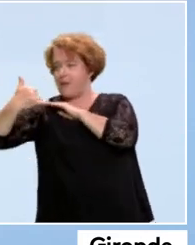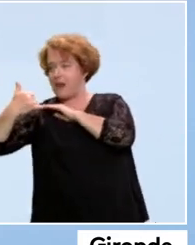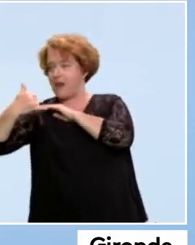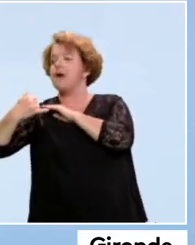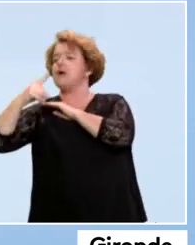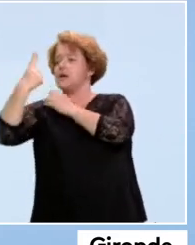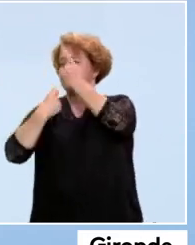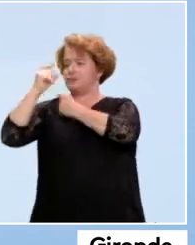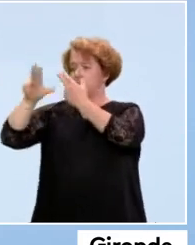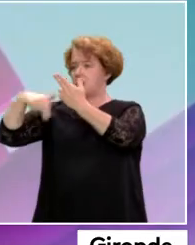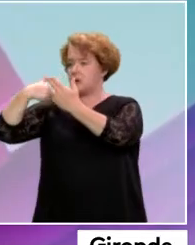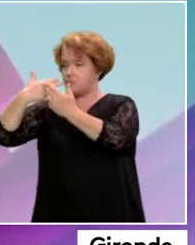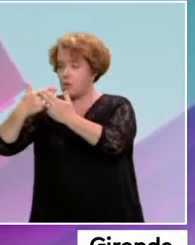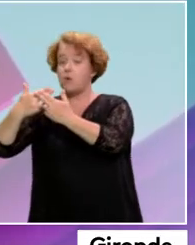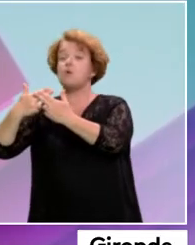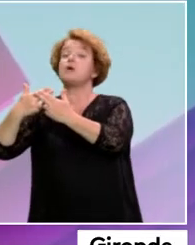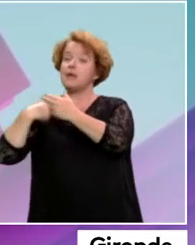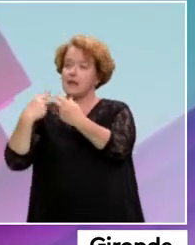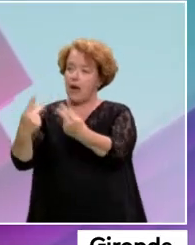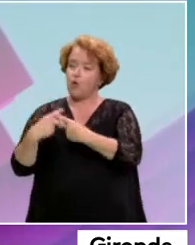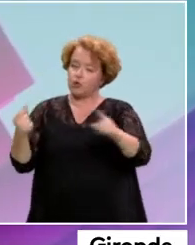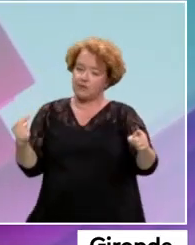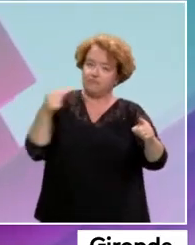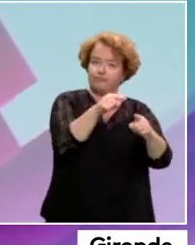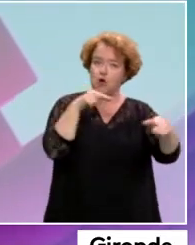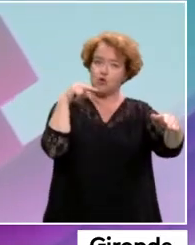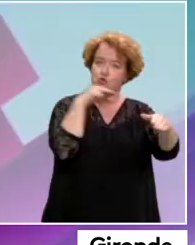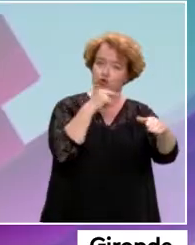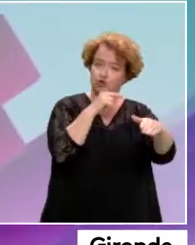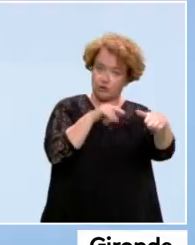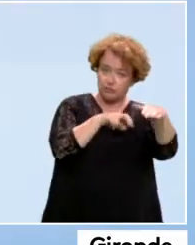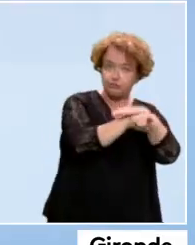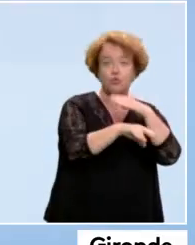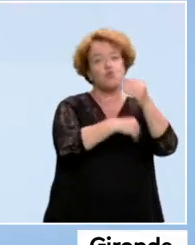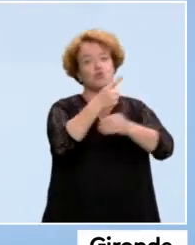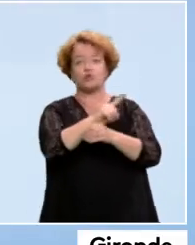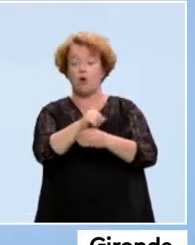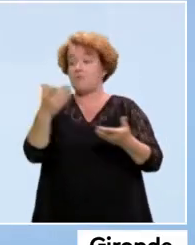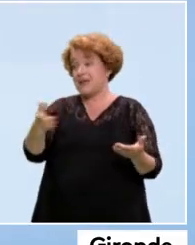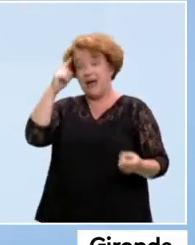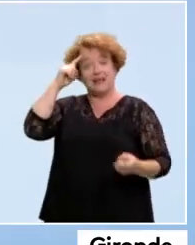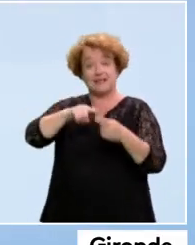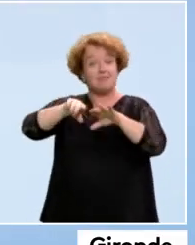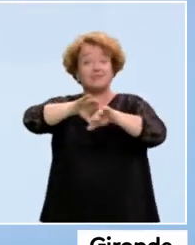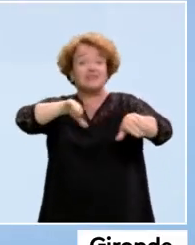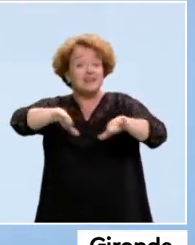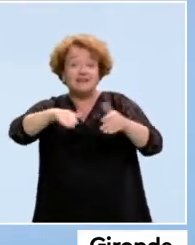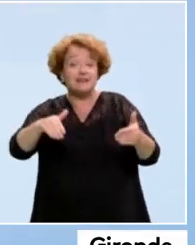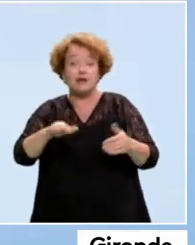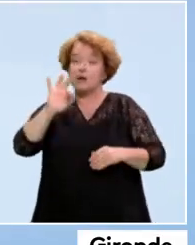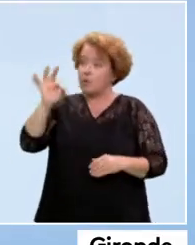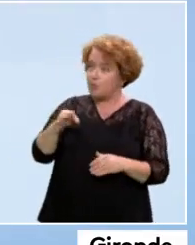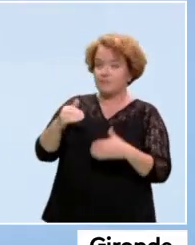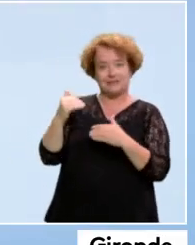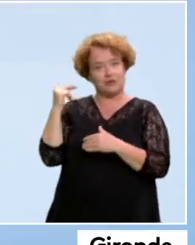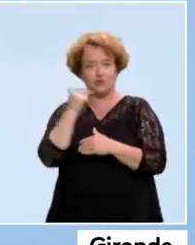médical qui leur indique est-ce que il relève des urgences parce qu'ils n'ont oui mais c'est vrai c'est les